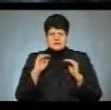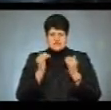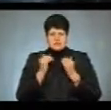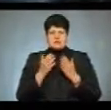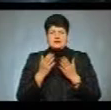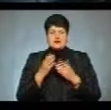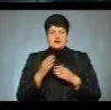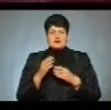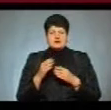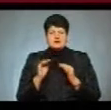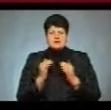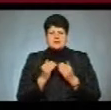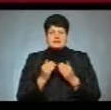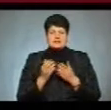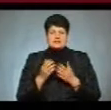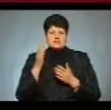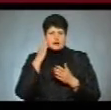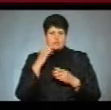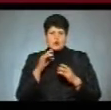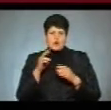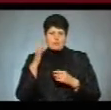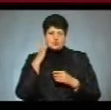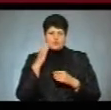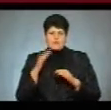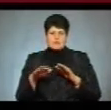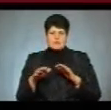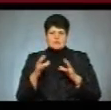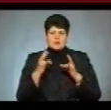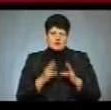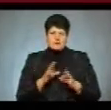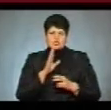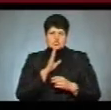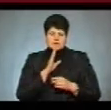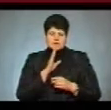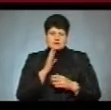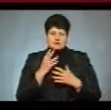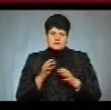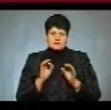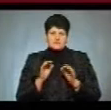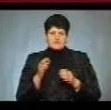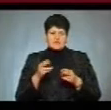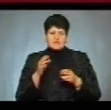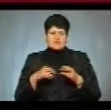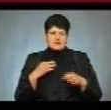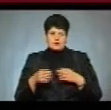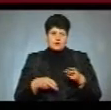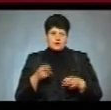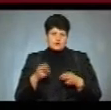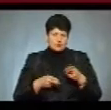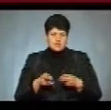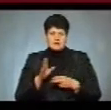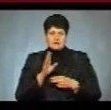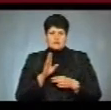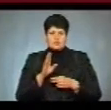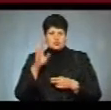травма. Стан стабільний, живі. Жінка вже нейрохірургії, чоловік у реанімації,